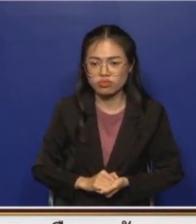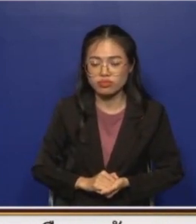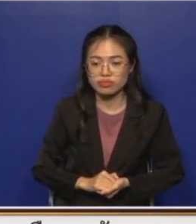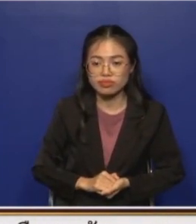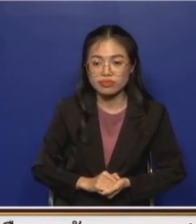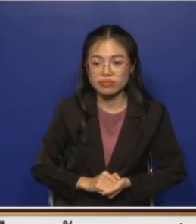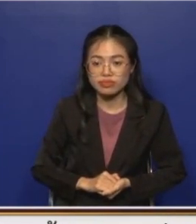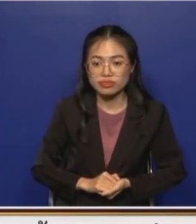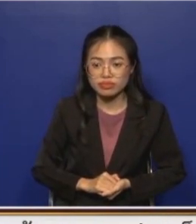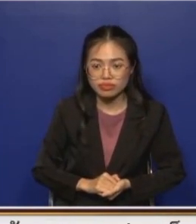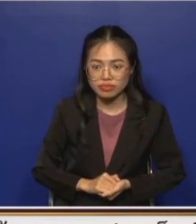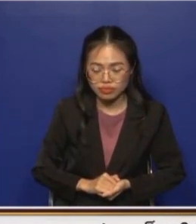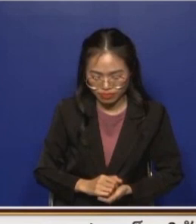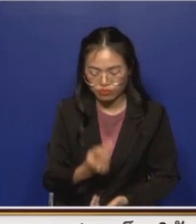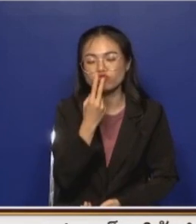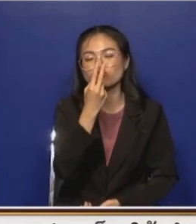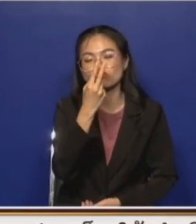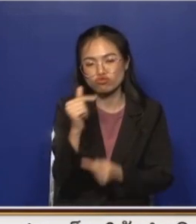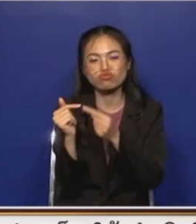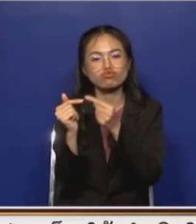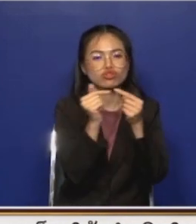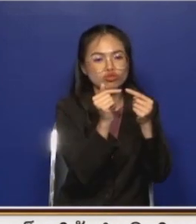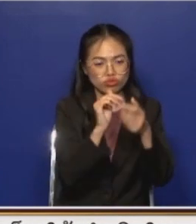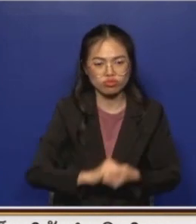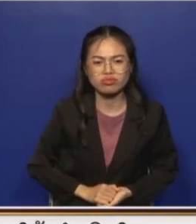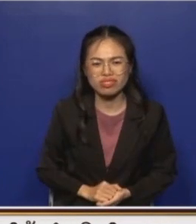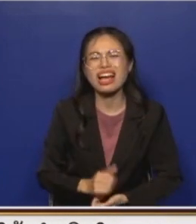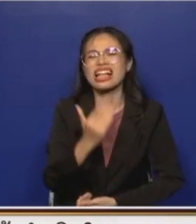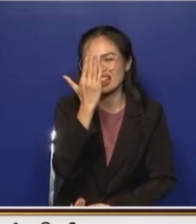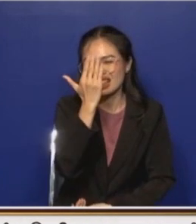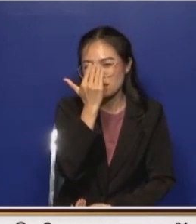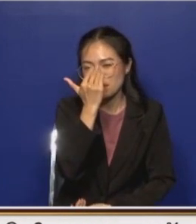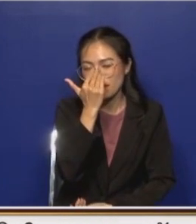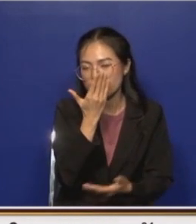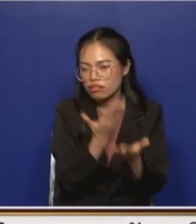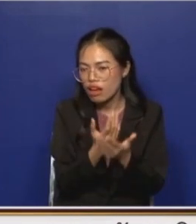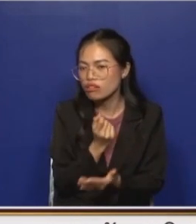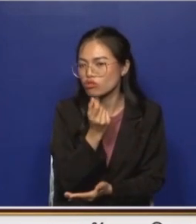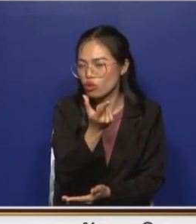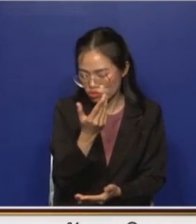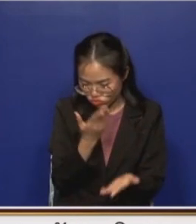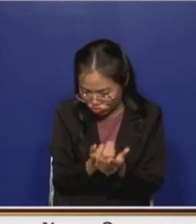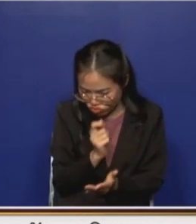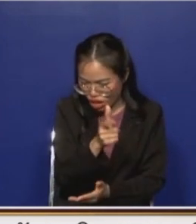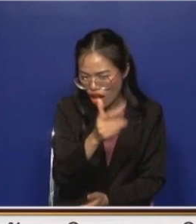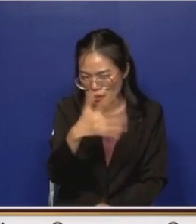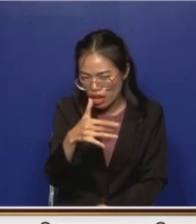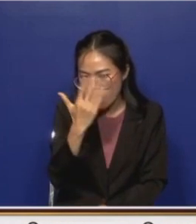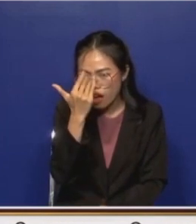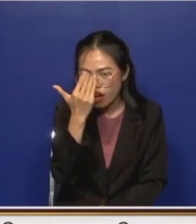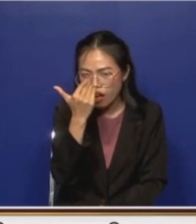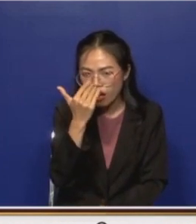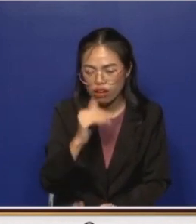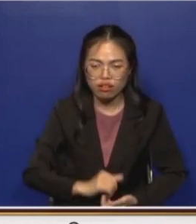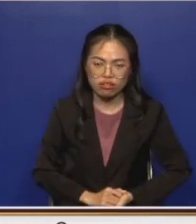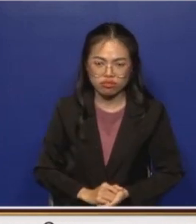ฮะนายอำเภอก็มีฮะกำนันก็มีฮะผู้ใหญ่บ้านก็มีฮะอสมก็มีฮะอบตก็มี